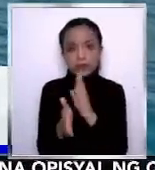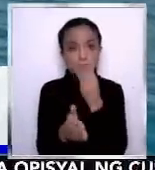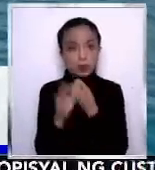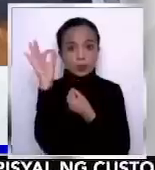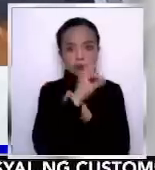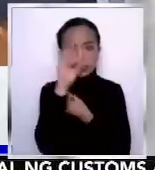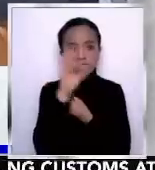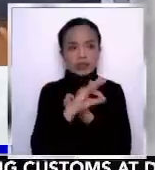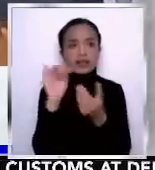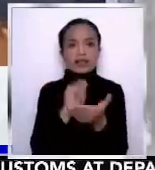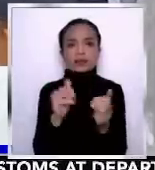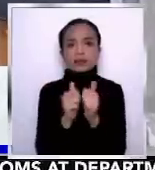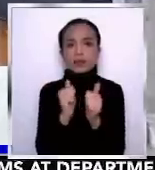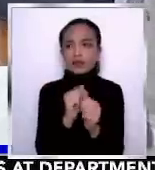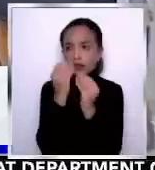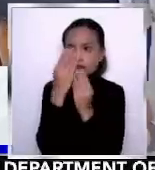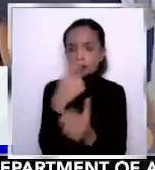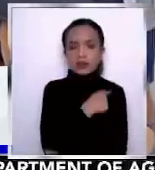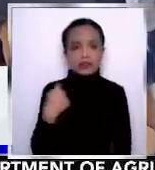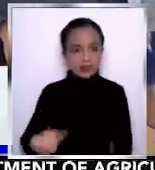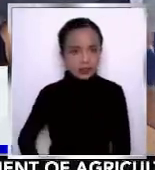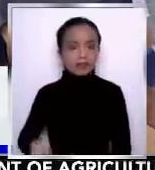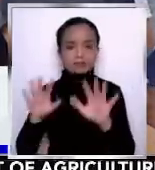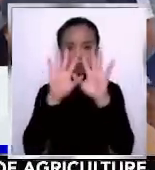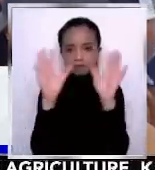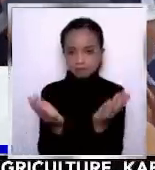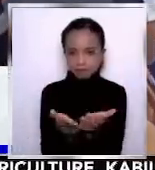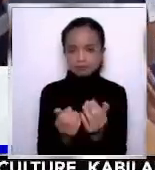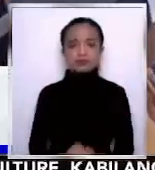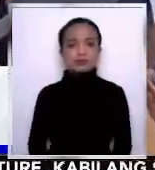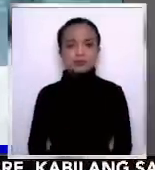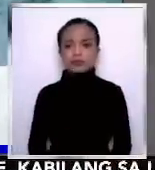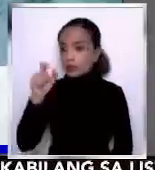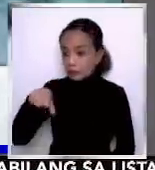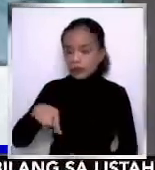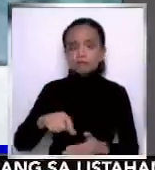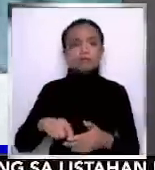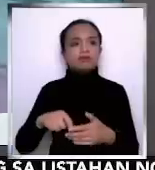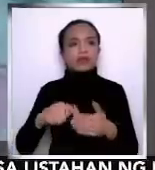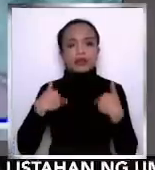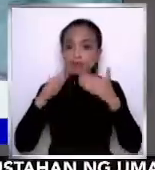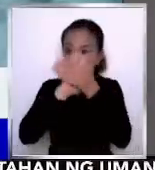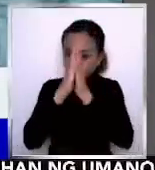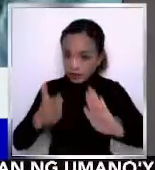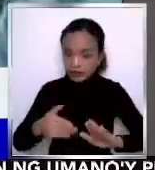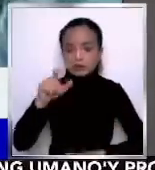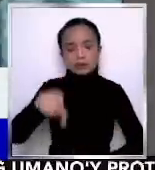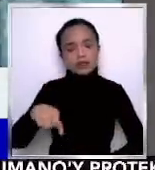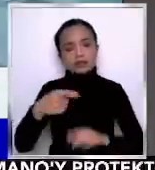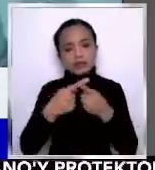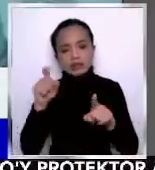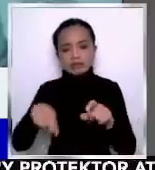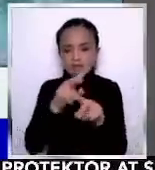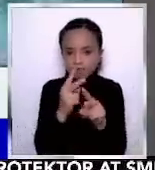sa China at sa buong mundo. We have to play the long game. We have to make it peaceful, but at the same time, we have to be assertive and we have